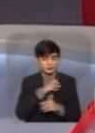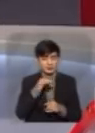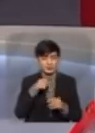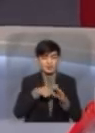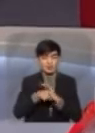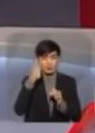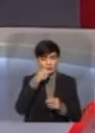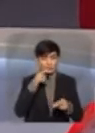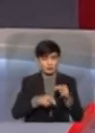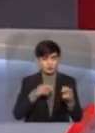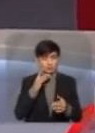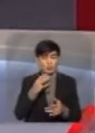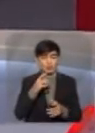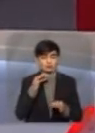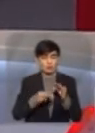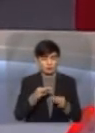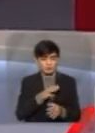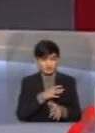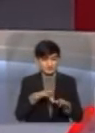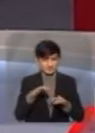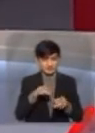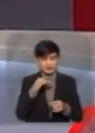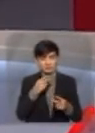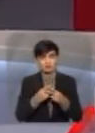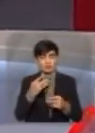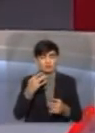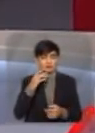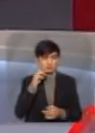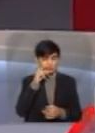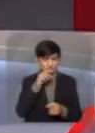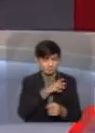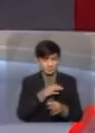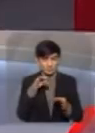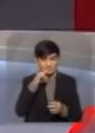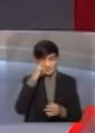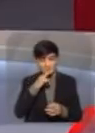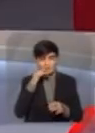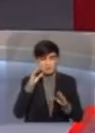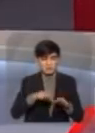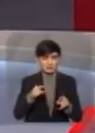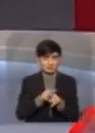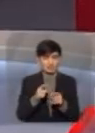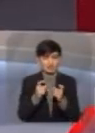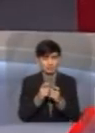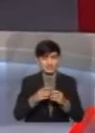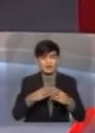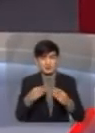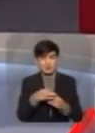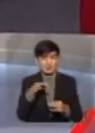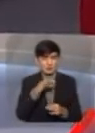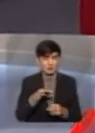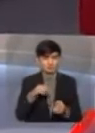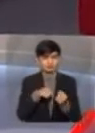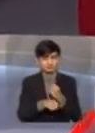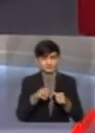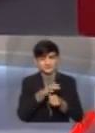болады. Ал Біріккен ұлттар ұйымы әйелдер қорының мәліметінше Қазақстанда отбасындағы тұрмыстық зорлық зомбылықтың салдарынан жыл